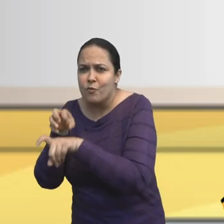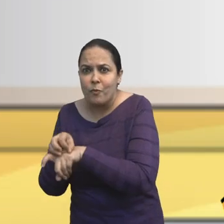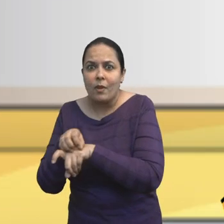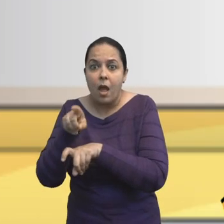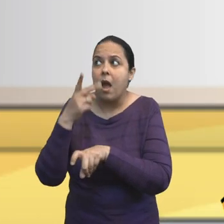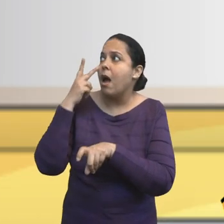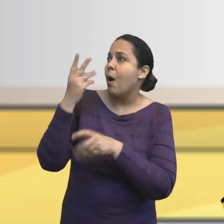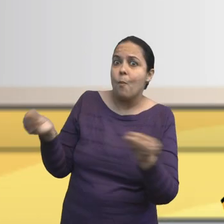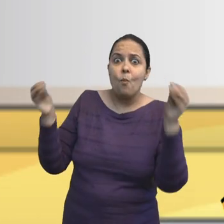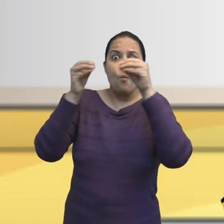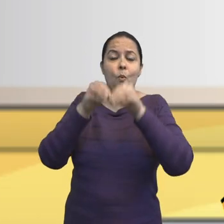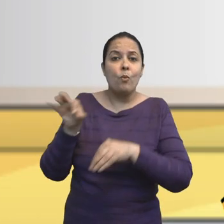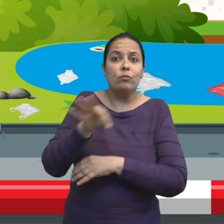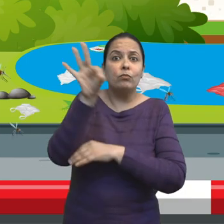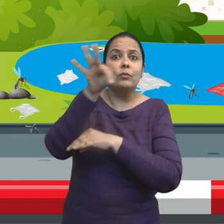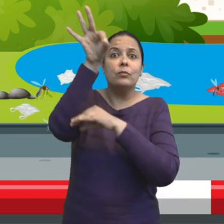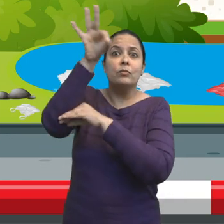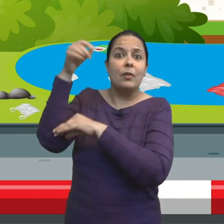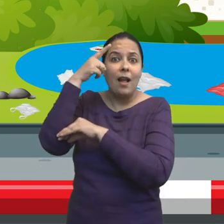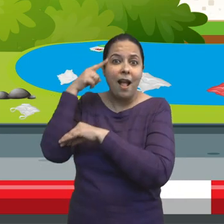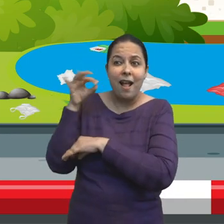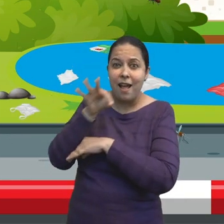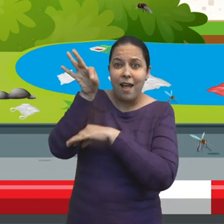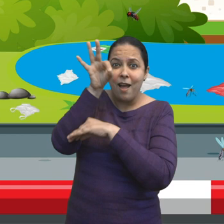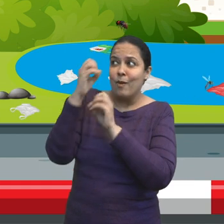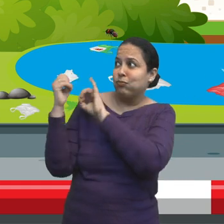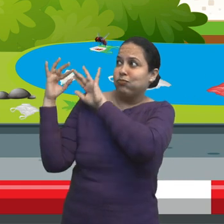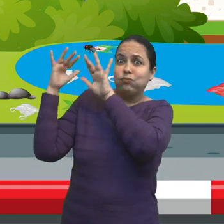देखो, मक्खियों की टोली आई है।